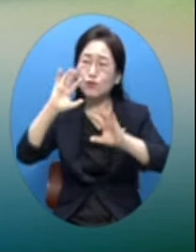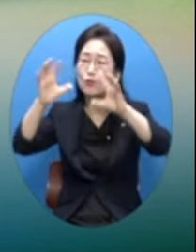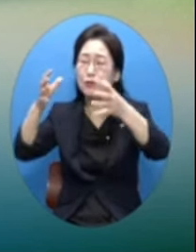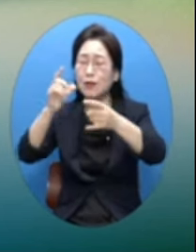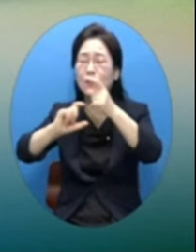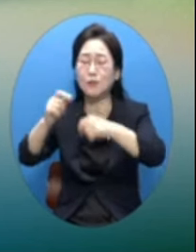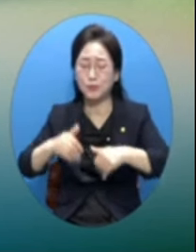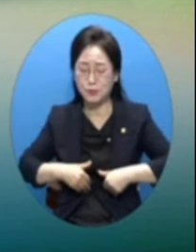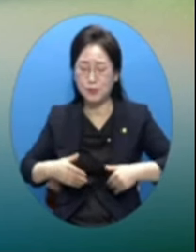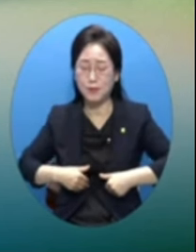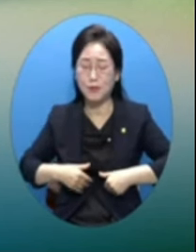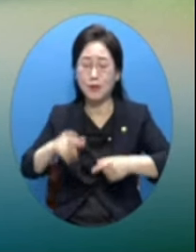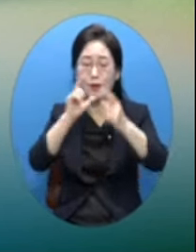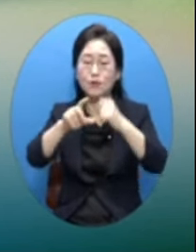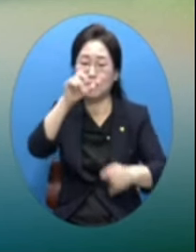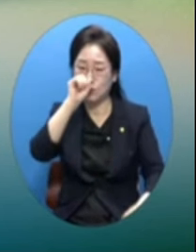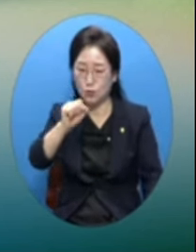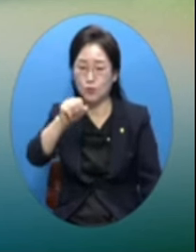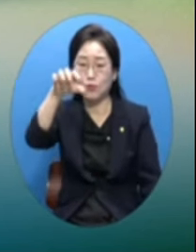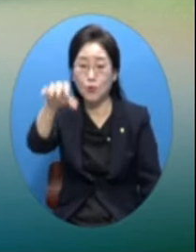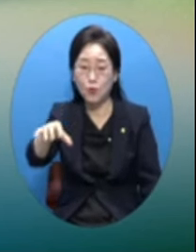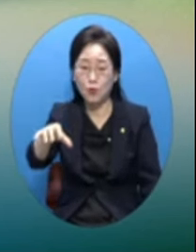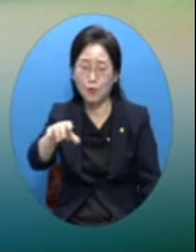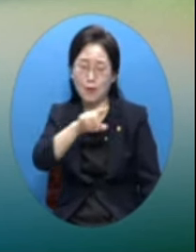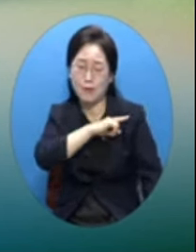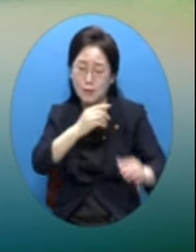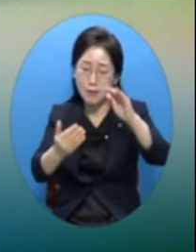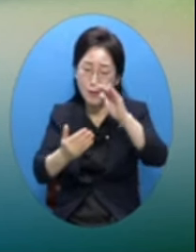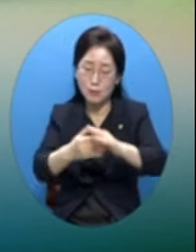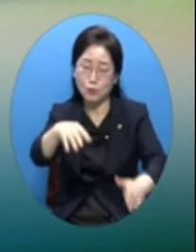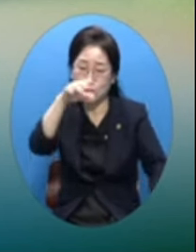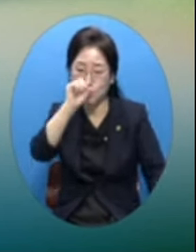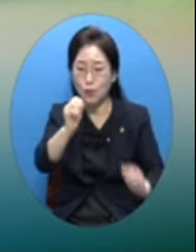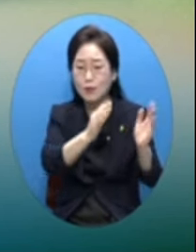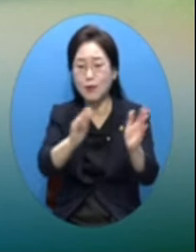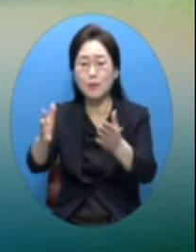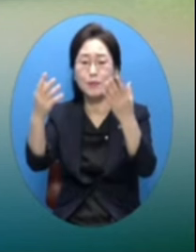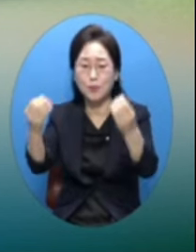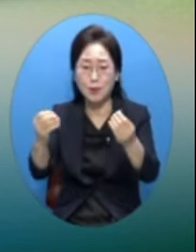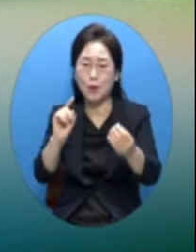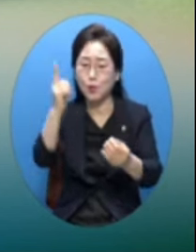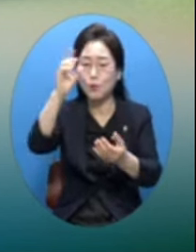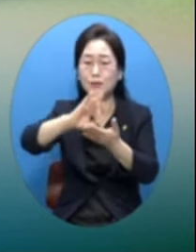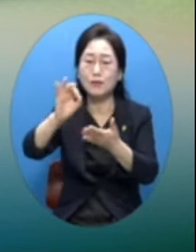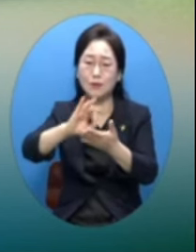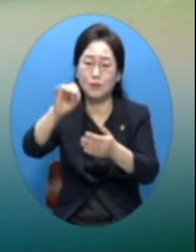필요하셔서 더 좋은 것으로 최선의 것을 예비하시고 높이 쓰시려고